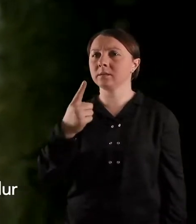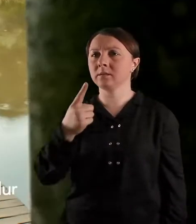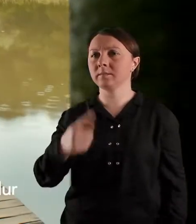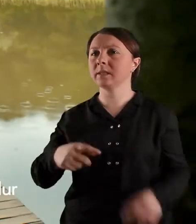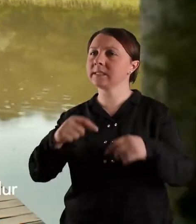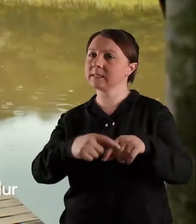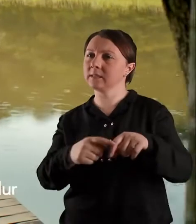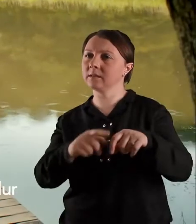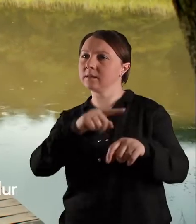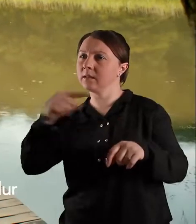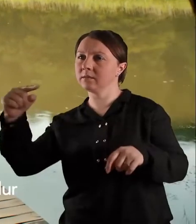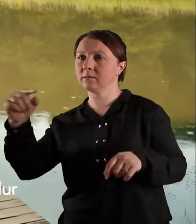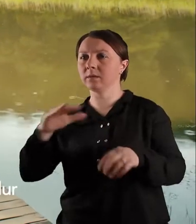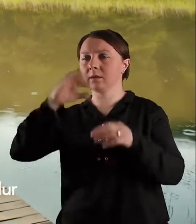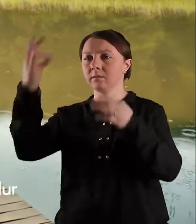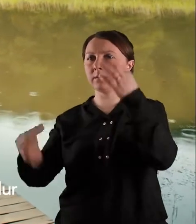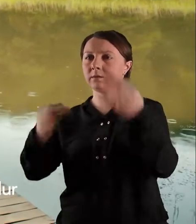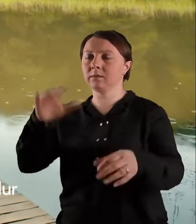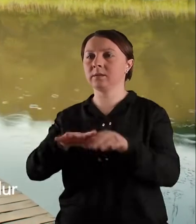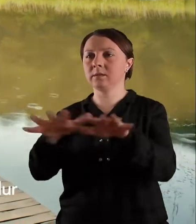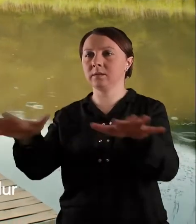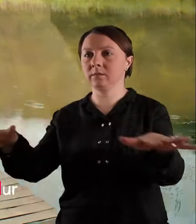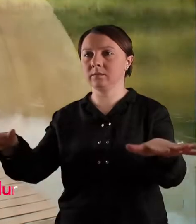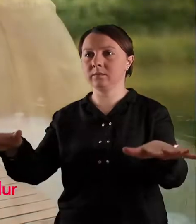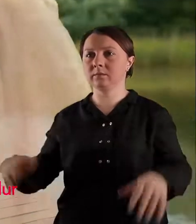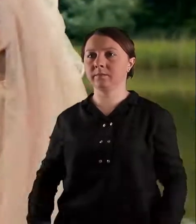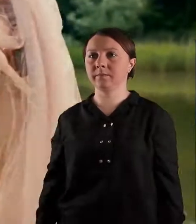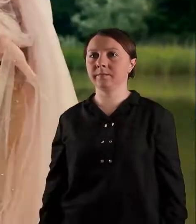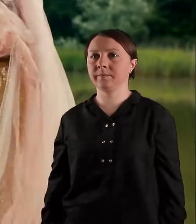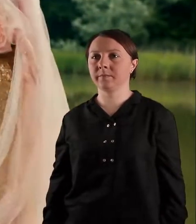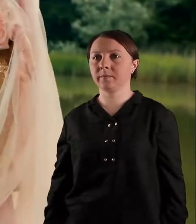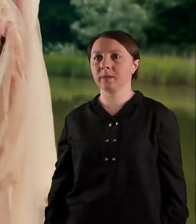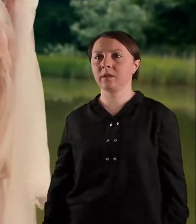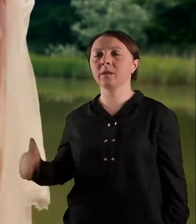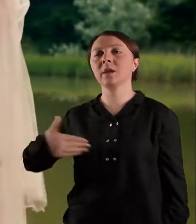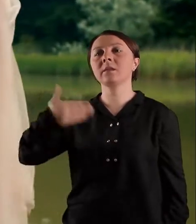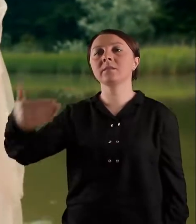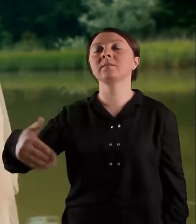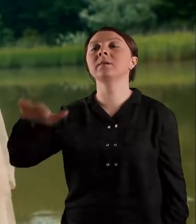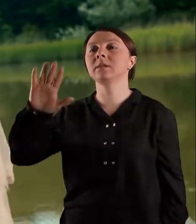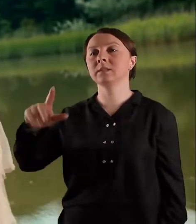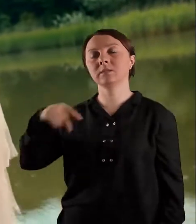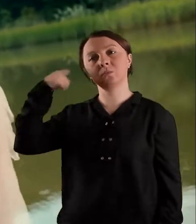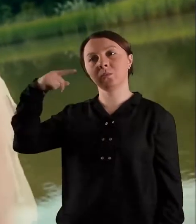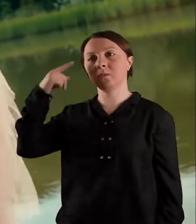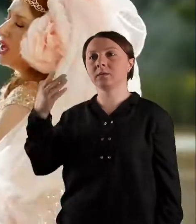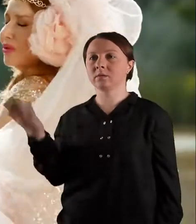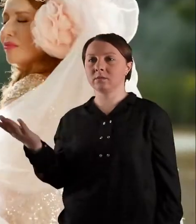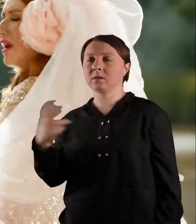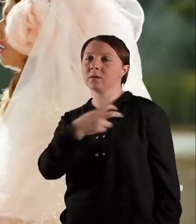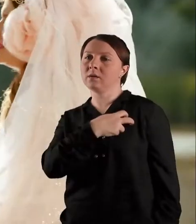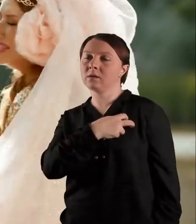İhanetin dizelerinde damlalar savrulur. Geçmez sanırsın